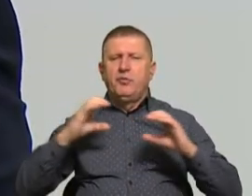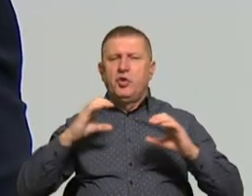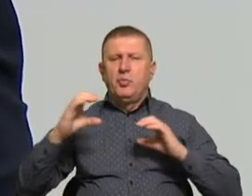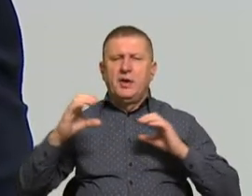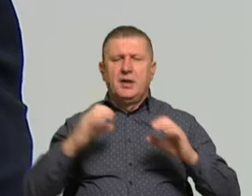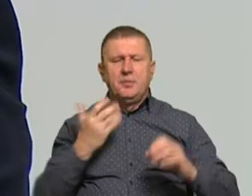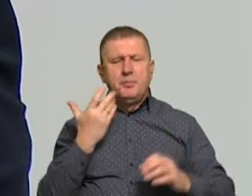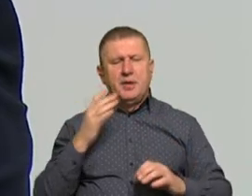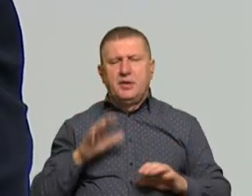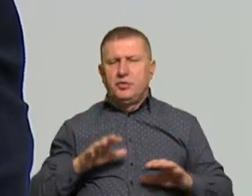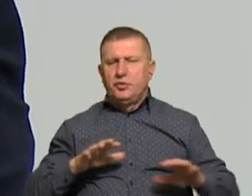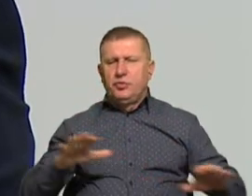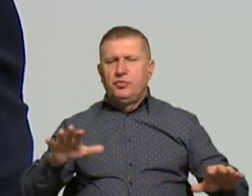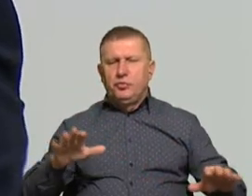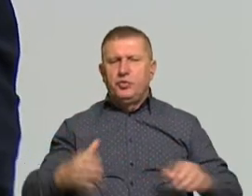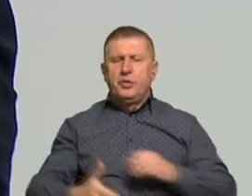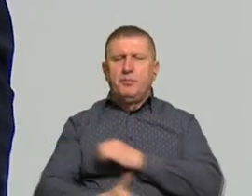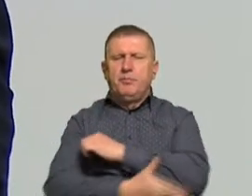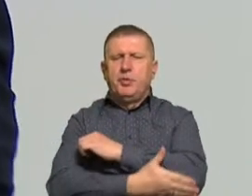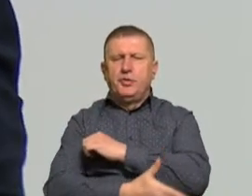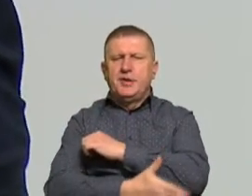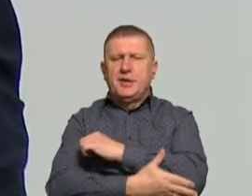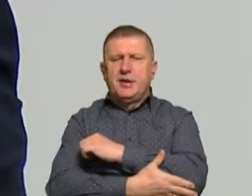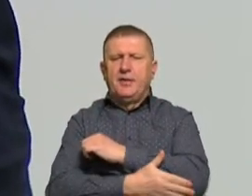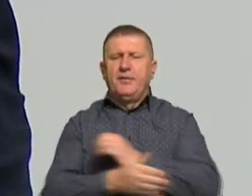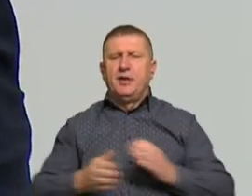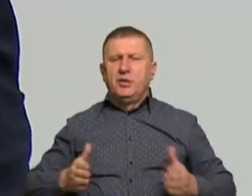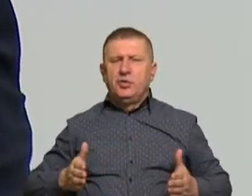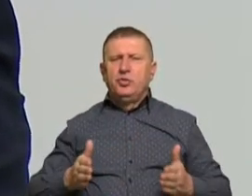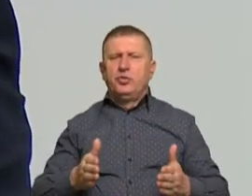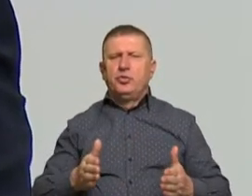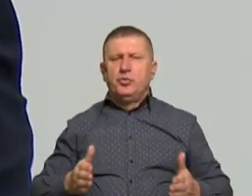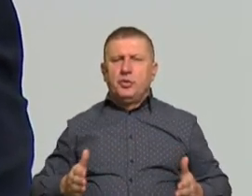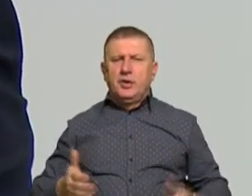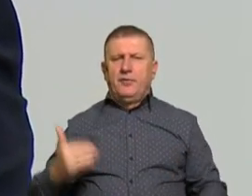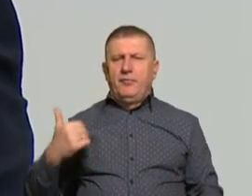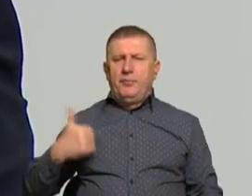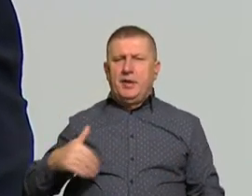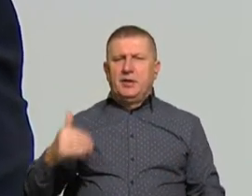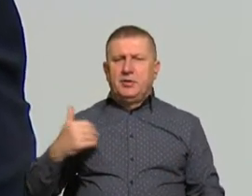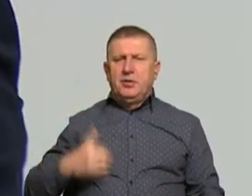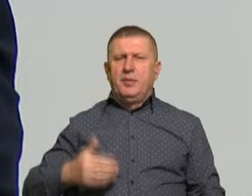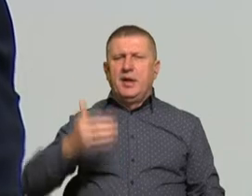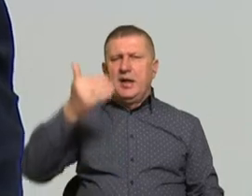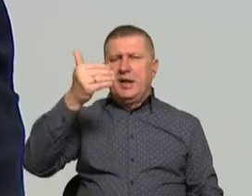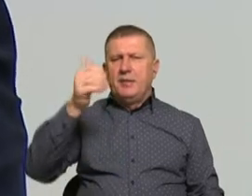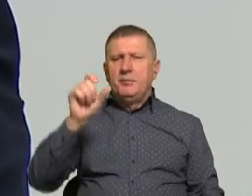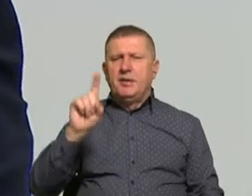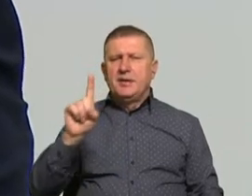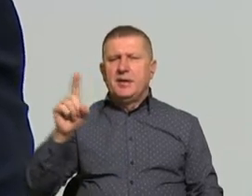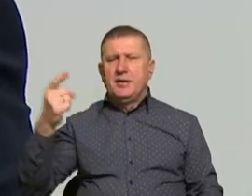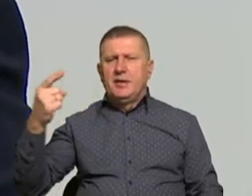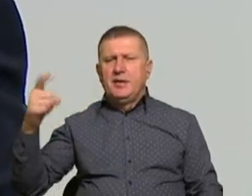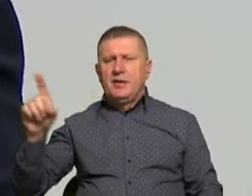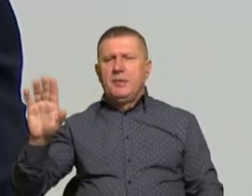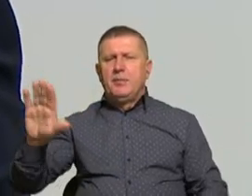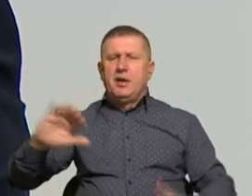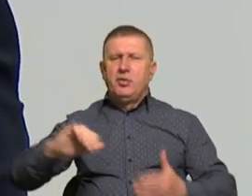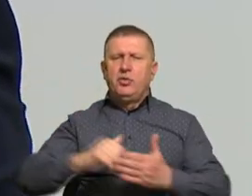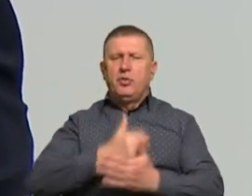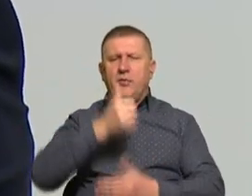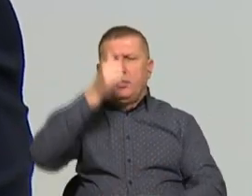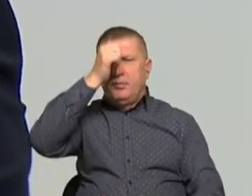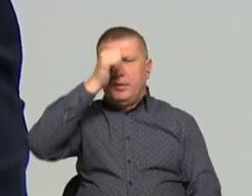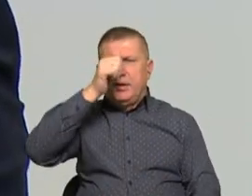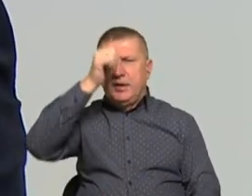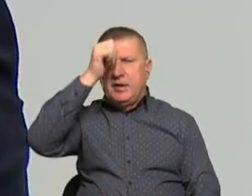by należało od podstawy, czyli od dróg. No, w Bielsku-Białej MZD no to ma swoją nową nazwę ostatnio.